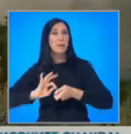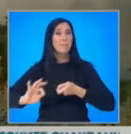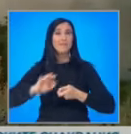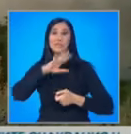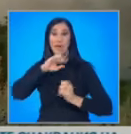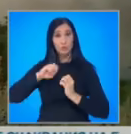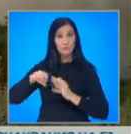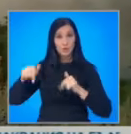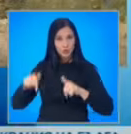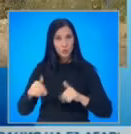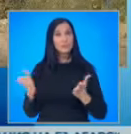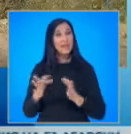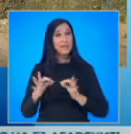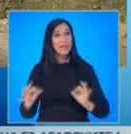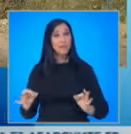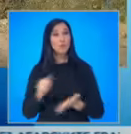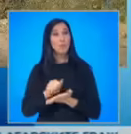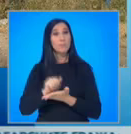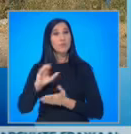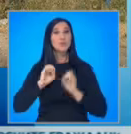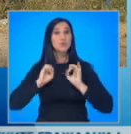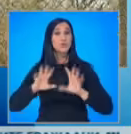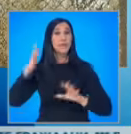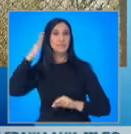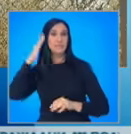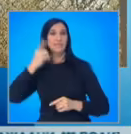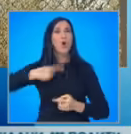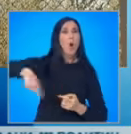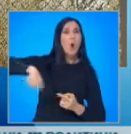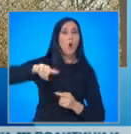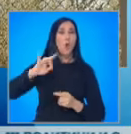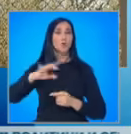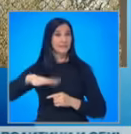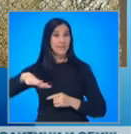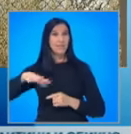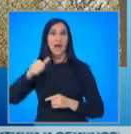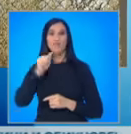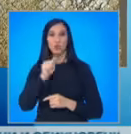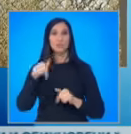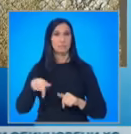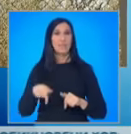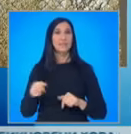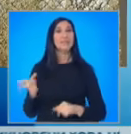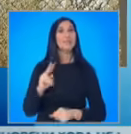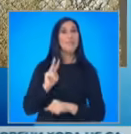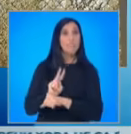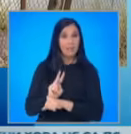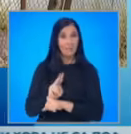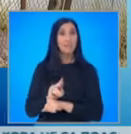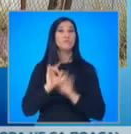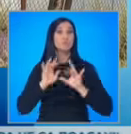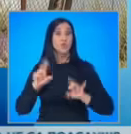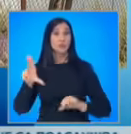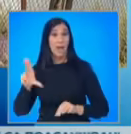тук. Това става ясно от пресъобщение на Министерство на околната среда и водите от този следобед. В съобщението още се казва,